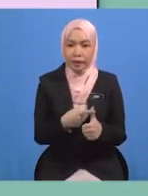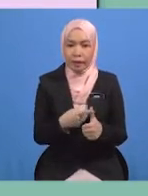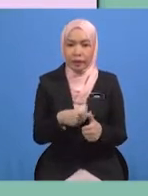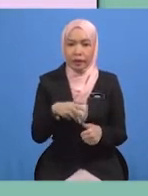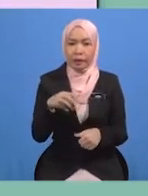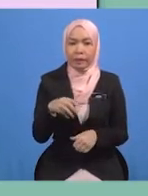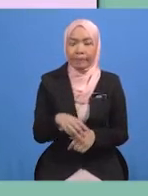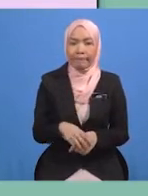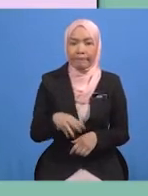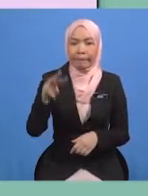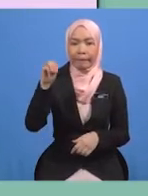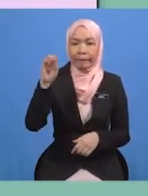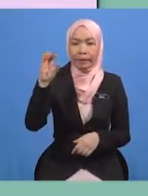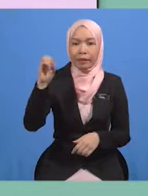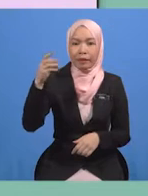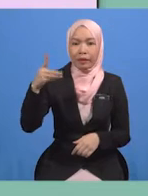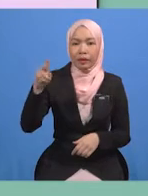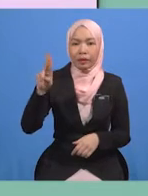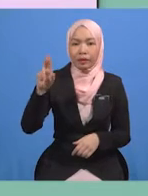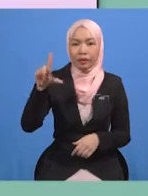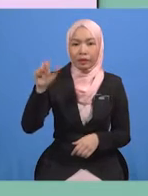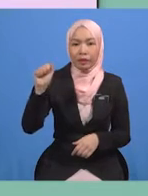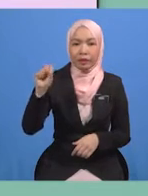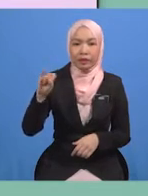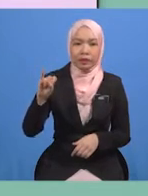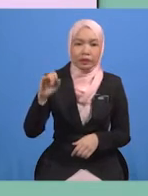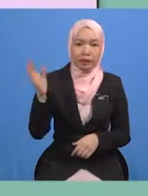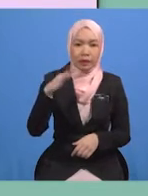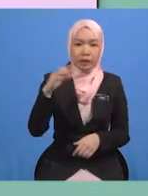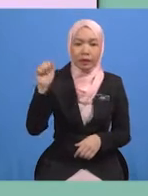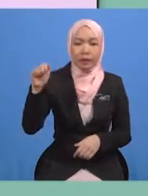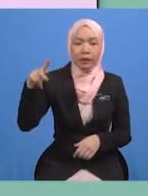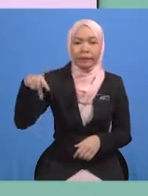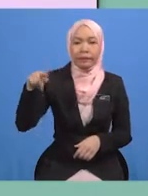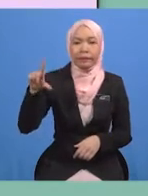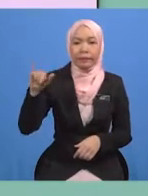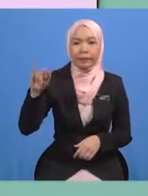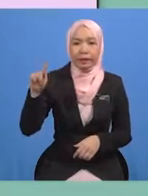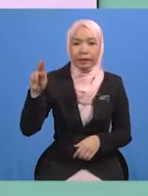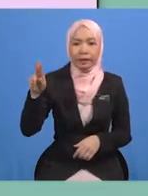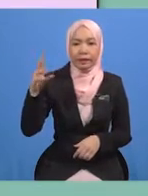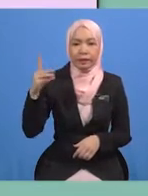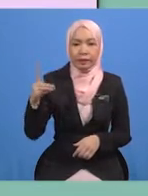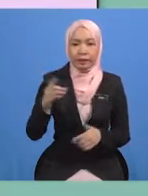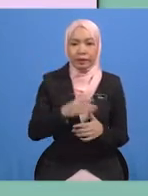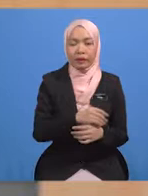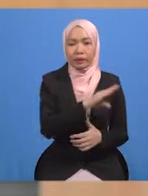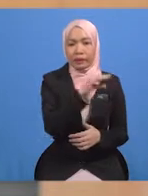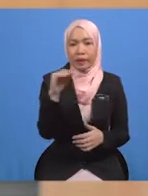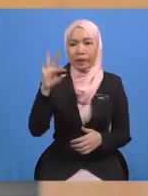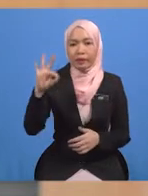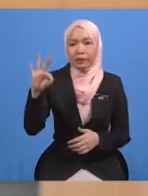modulasi amplitude. Kedua, modulasi frekuensi.